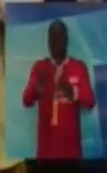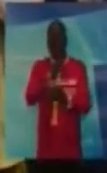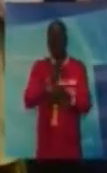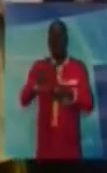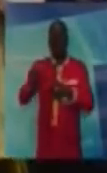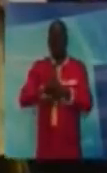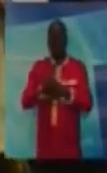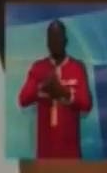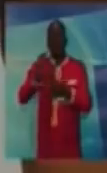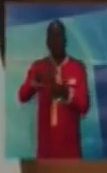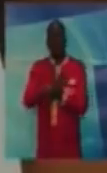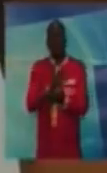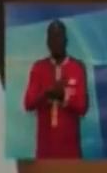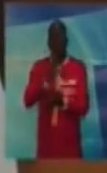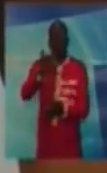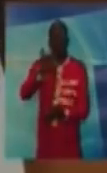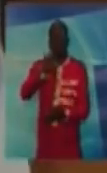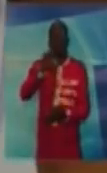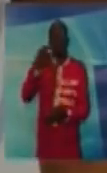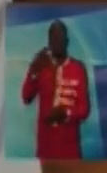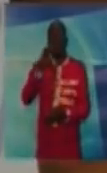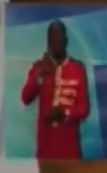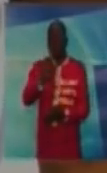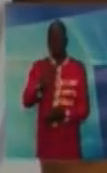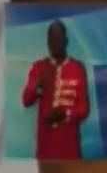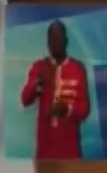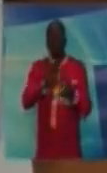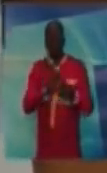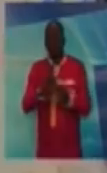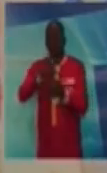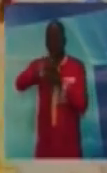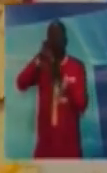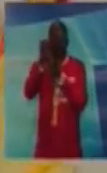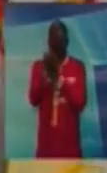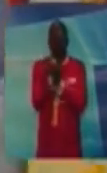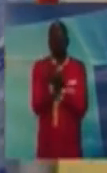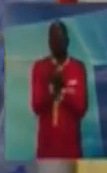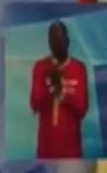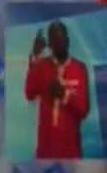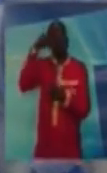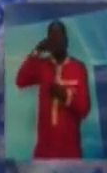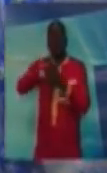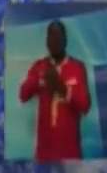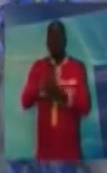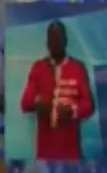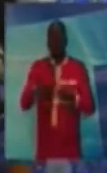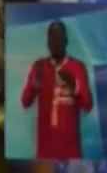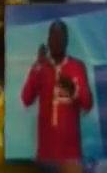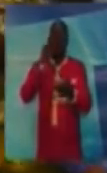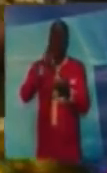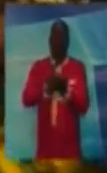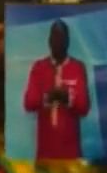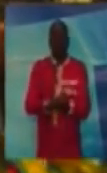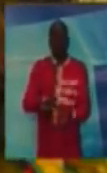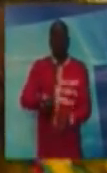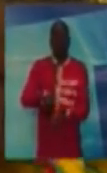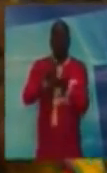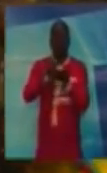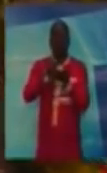traitement diligent du dossier Yirgu. Cela y va de la cohésion sociale, tonne en cœur le collectif Femmes Debout.